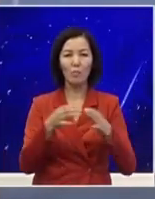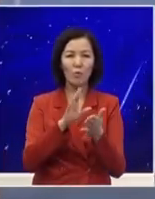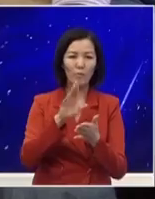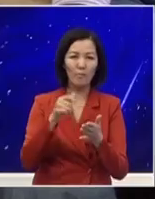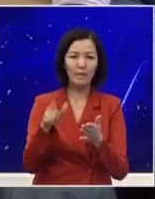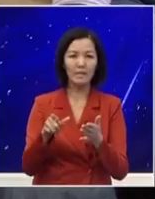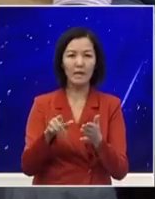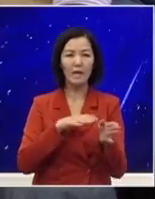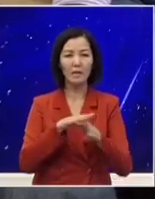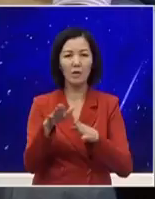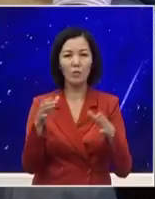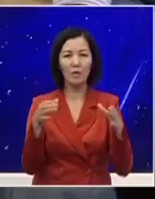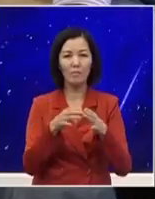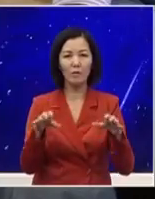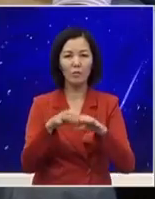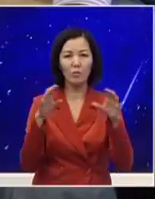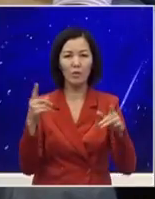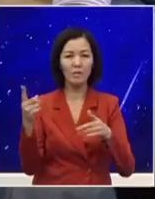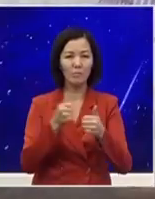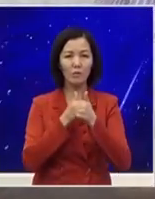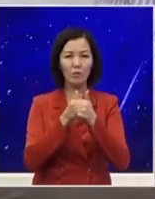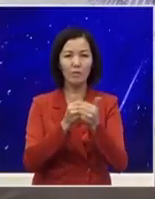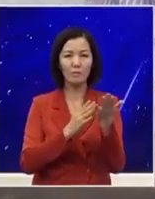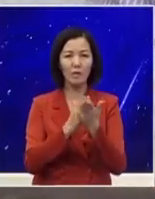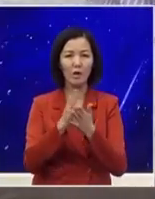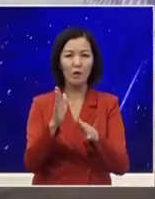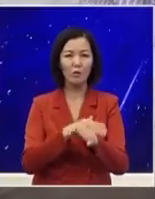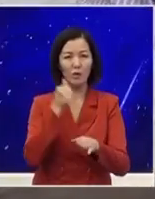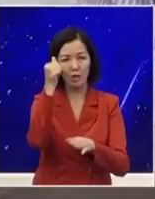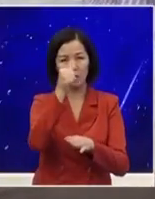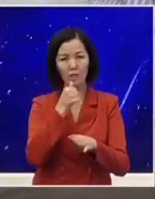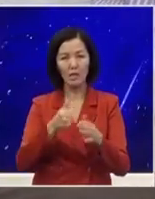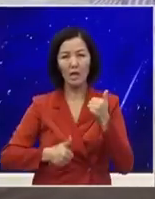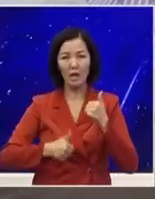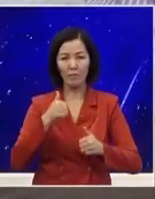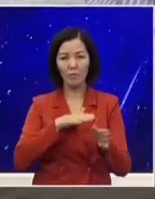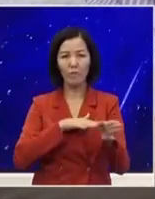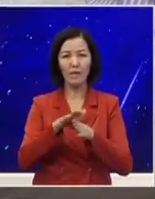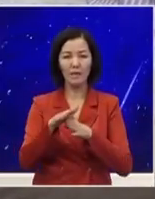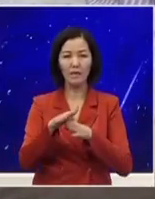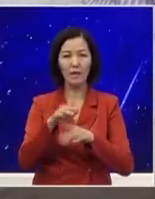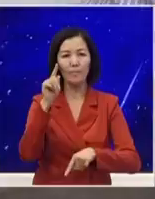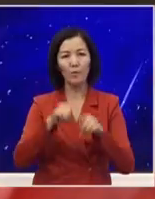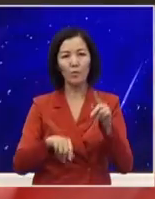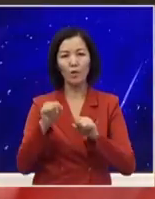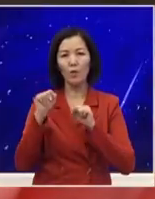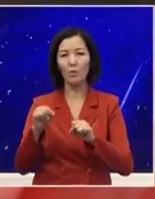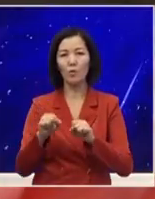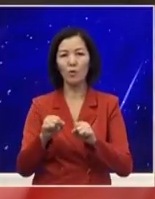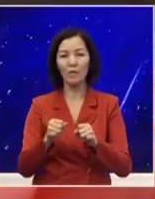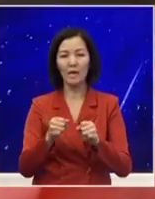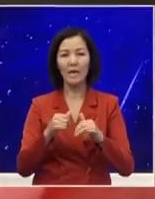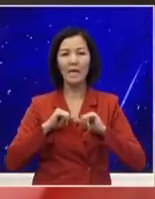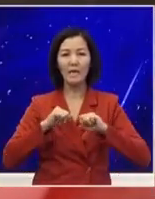бастығы, аудандық атқару комитеті төрағасының бірінші орынбасары лауазымдарын ұзақ жыл абыроймен атқарды. Отан қорғаудағы ерен ерлігі